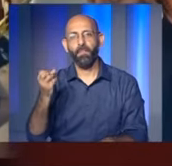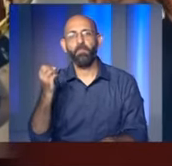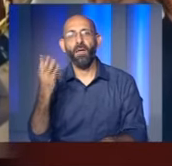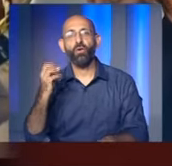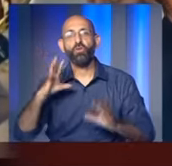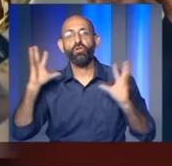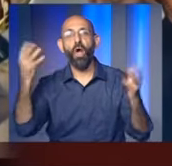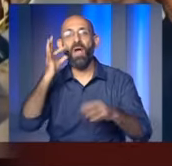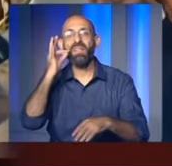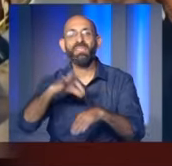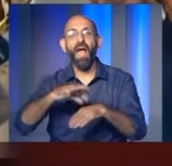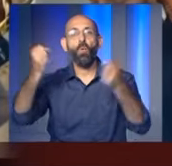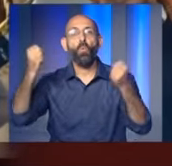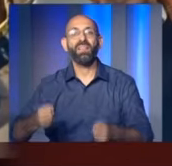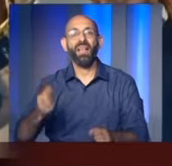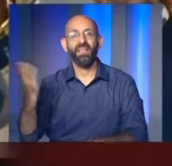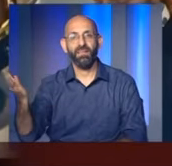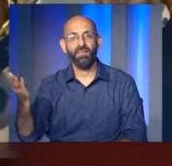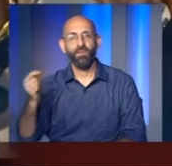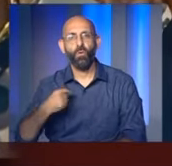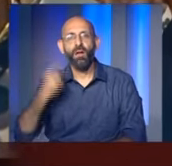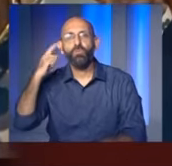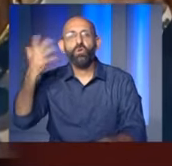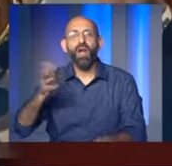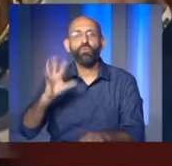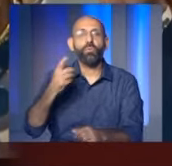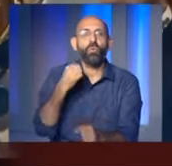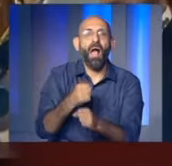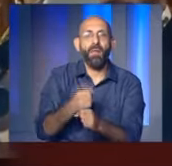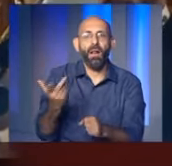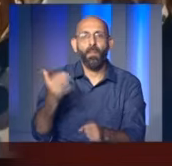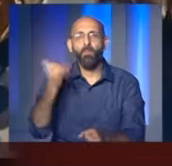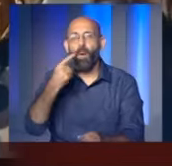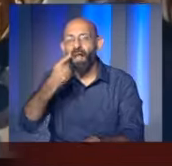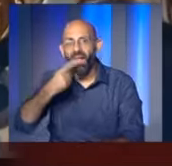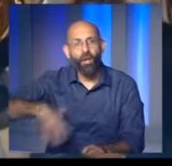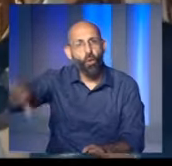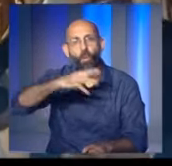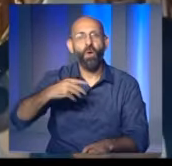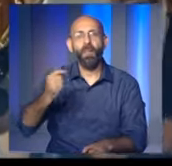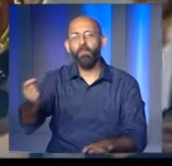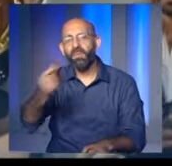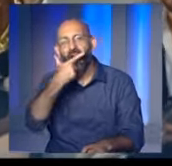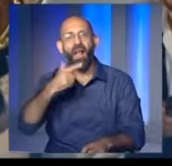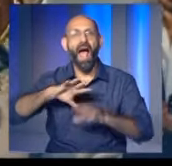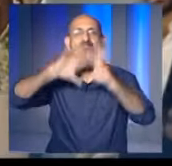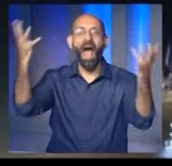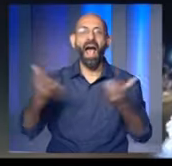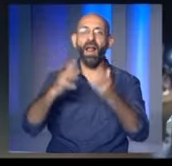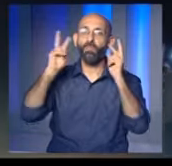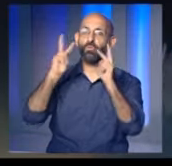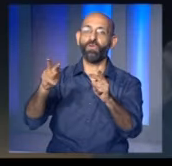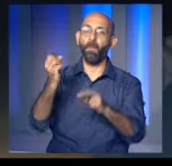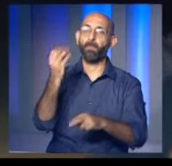يعني مش عارف شو بده يعمل كرمالتا هيك شوي نحرك نحكي عن بيروت نرجع نفرج العالم الصورة الحلوة تبع بيروت.